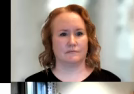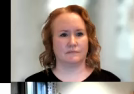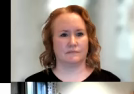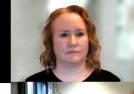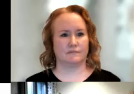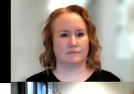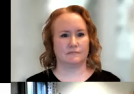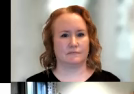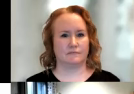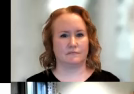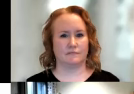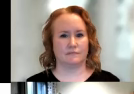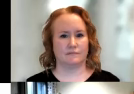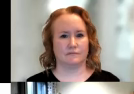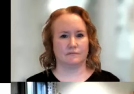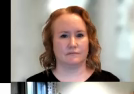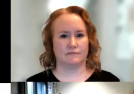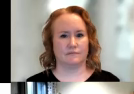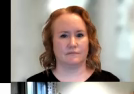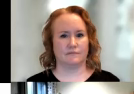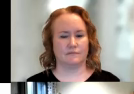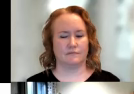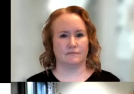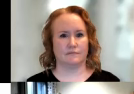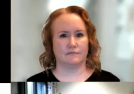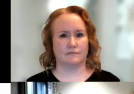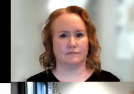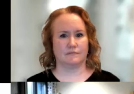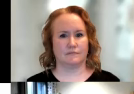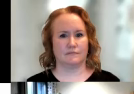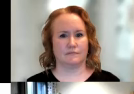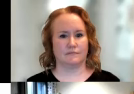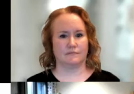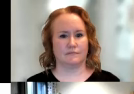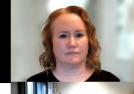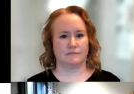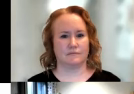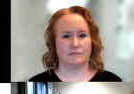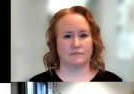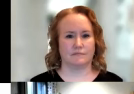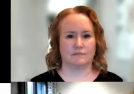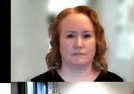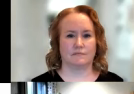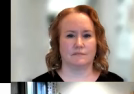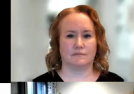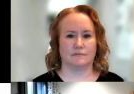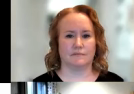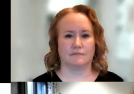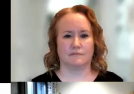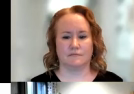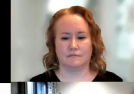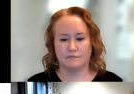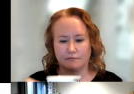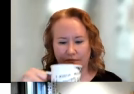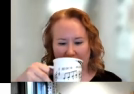om tilbakemeldingsfunksjonen, og her skal virksomheten oppgi på hva måte brukeren kan kontakte deg for å gi tilbakemelding